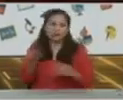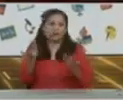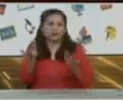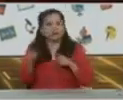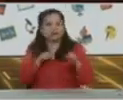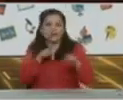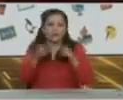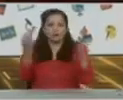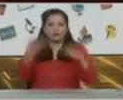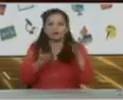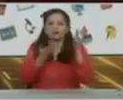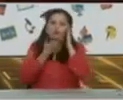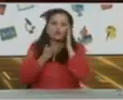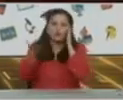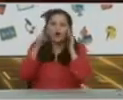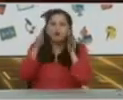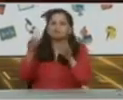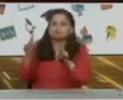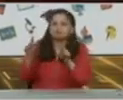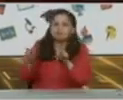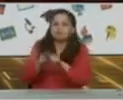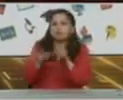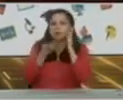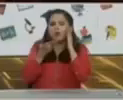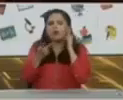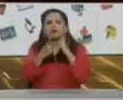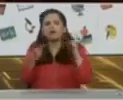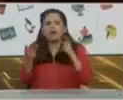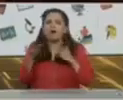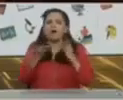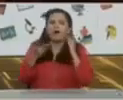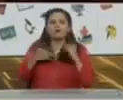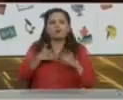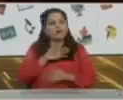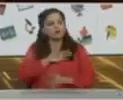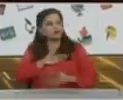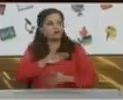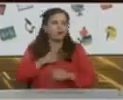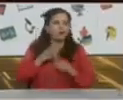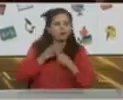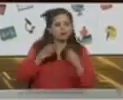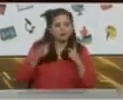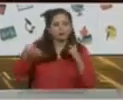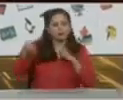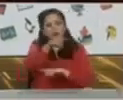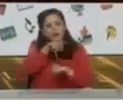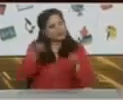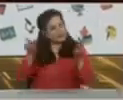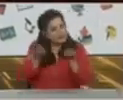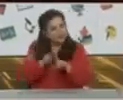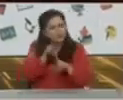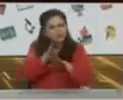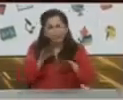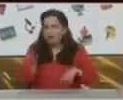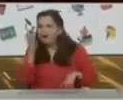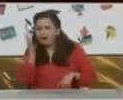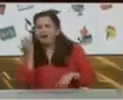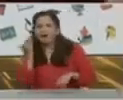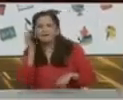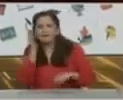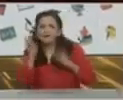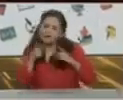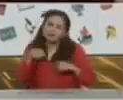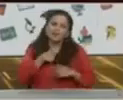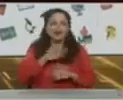सुन रहा है, कोई नया म्यूजिक सुनकर आनंद ले रहा है, तो आप भी उसके साथ उस आनंद